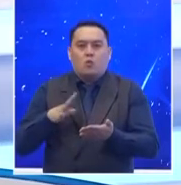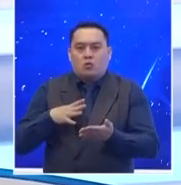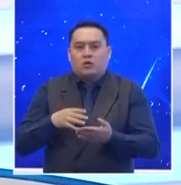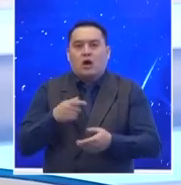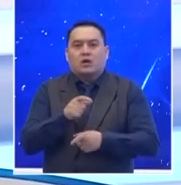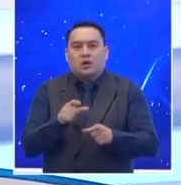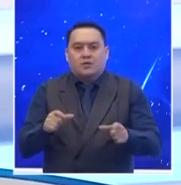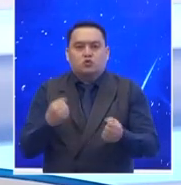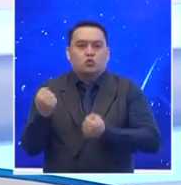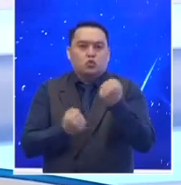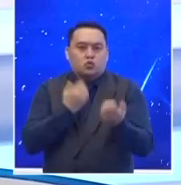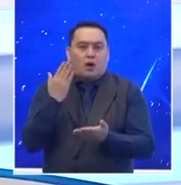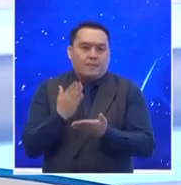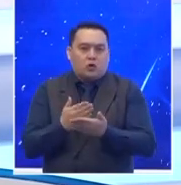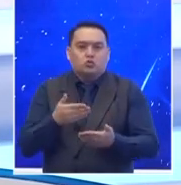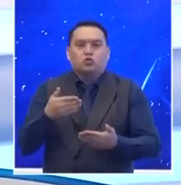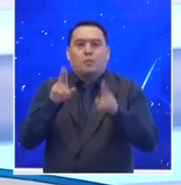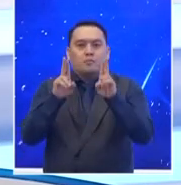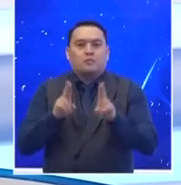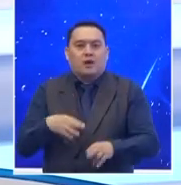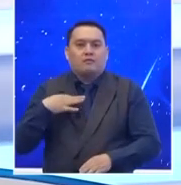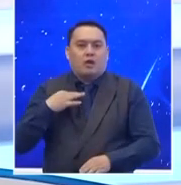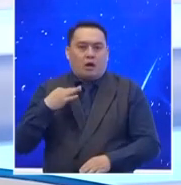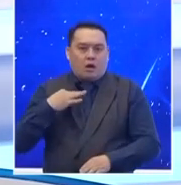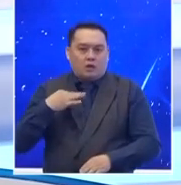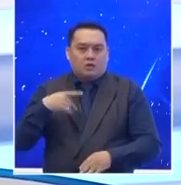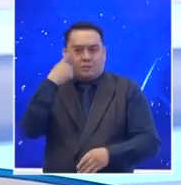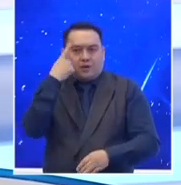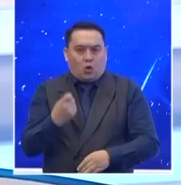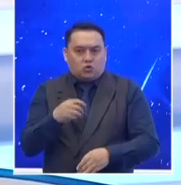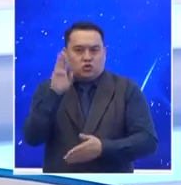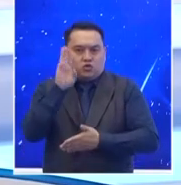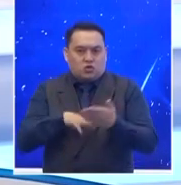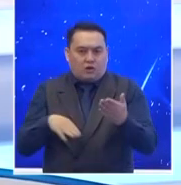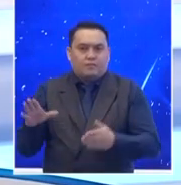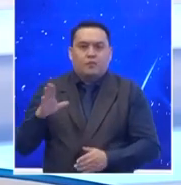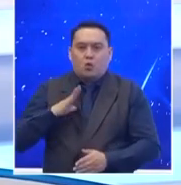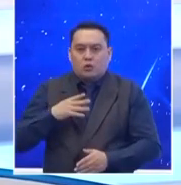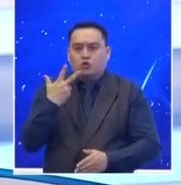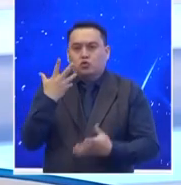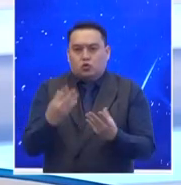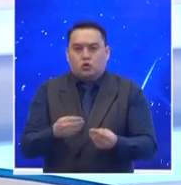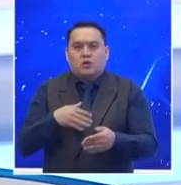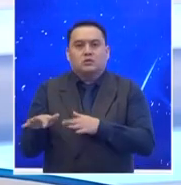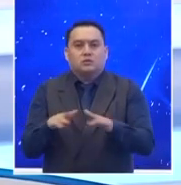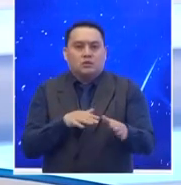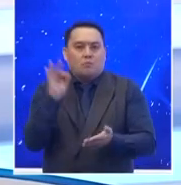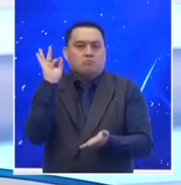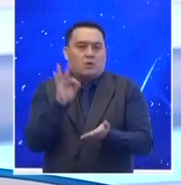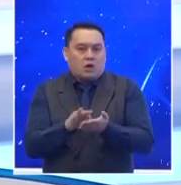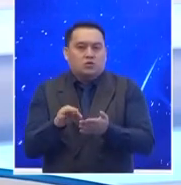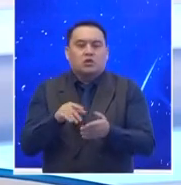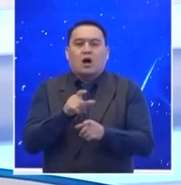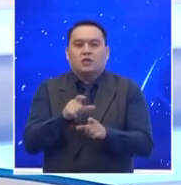жаяу жүргіншілер де бар. Яғни жол жүру ережесін сақтамағандарға ескерту беріліп айыппұл салынды. Үш күнге жалғасқан акция мақсаты